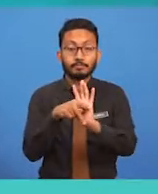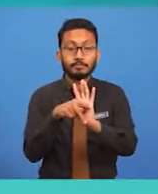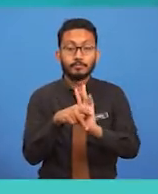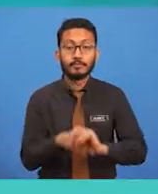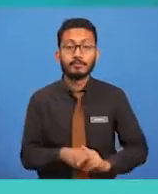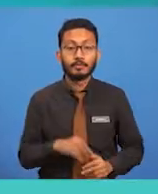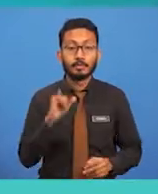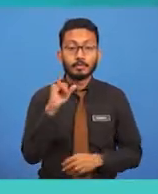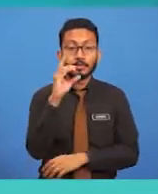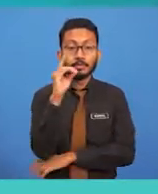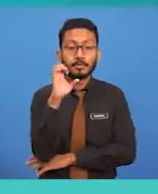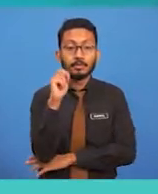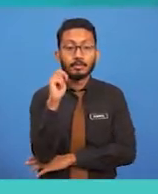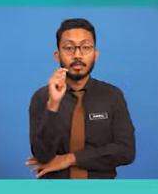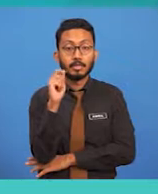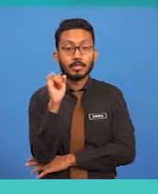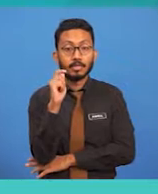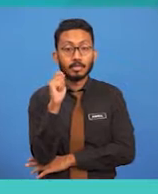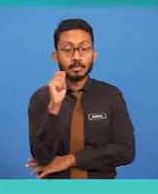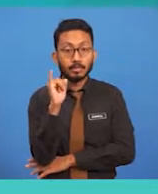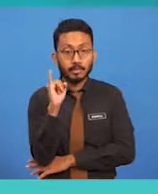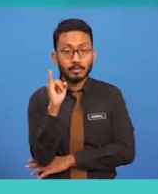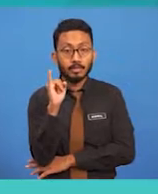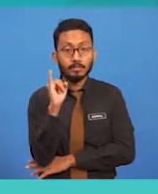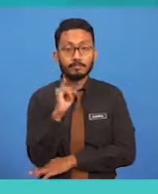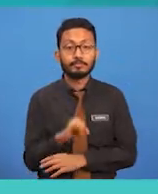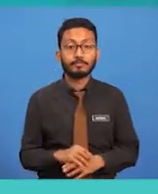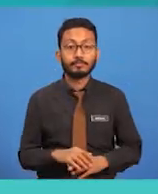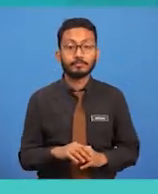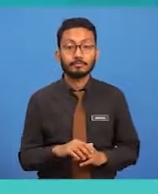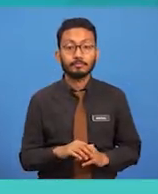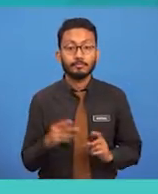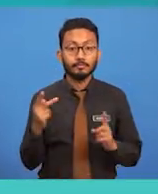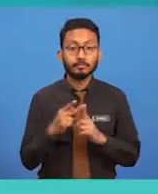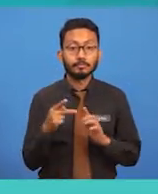identiti syarikat mereka kepada pengguna. Terdapat lima